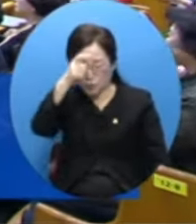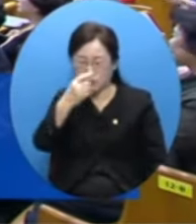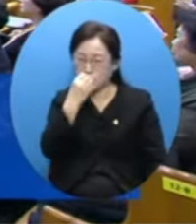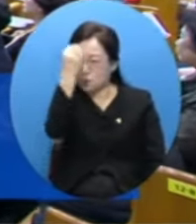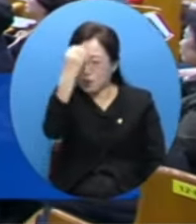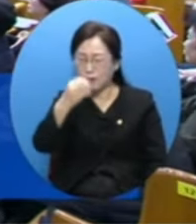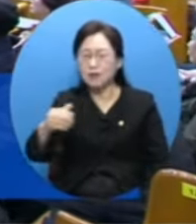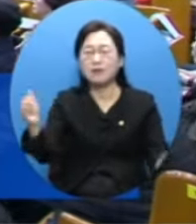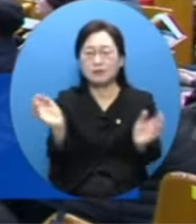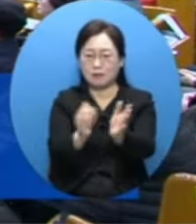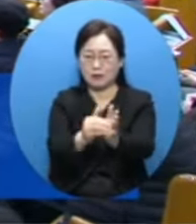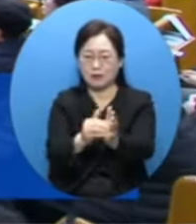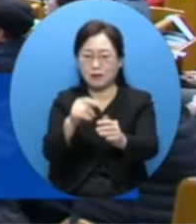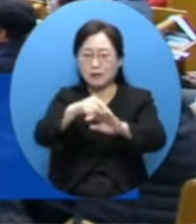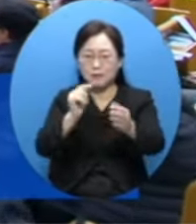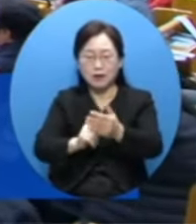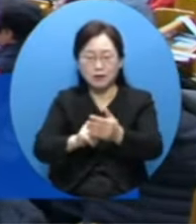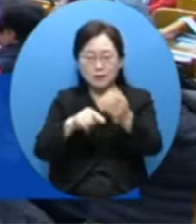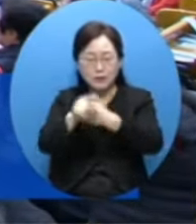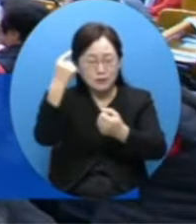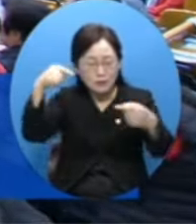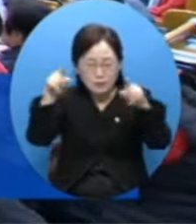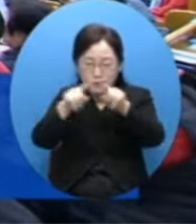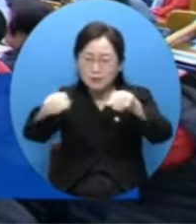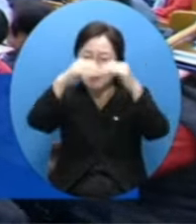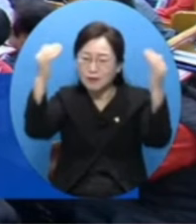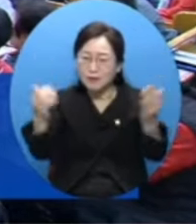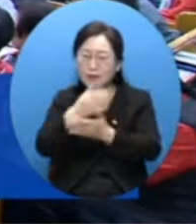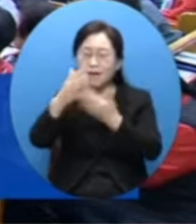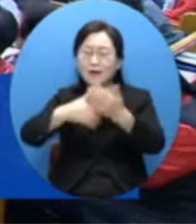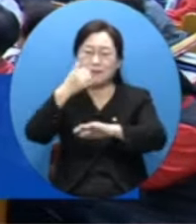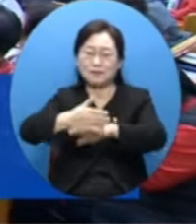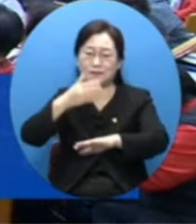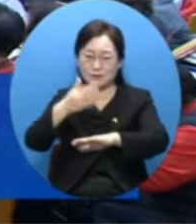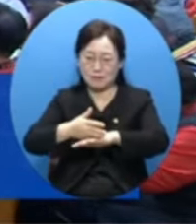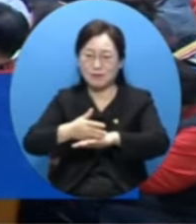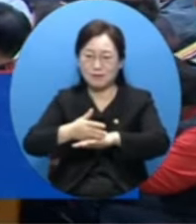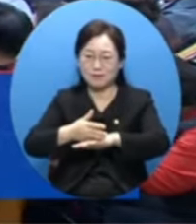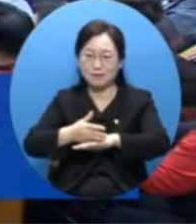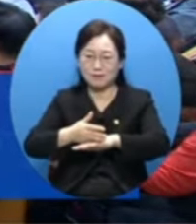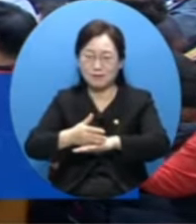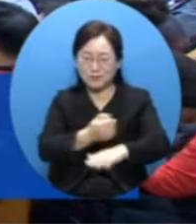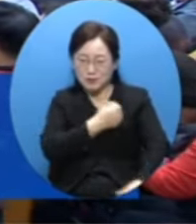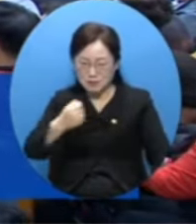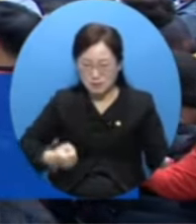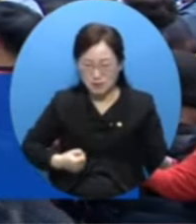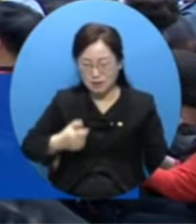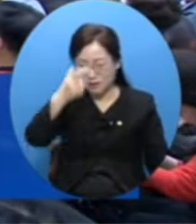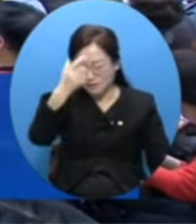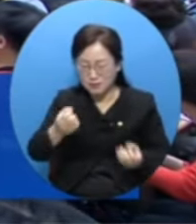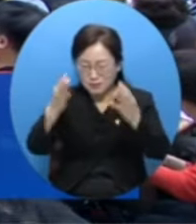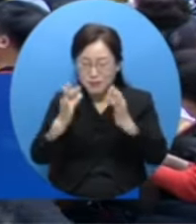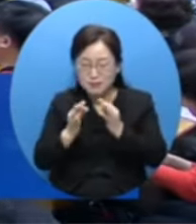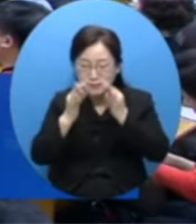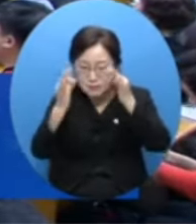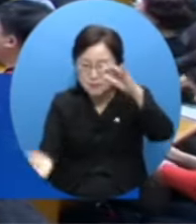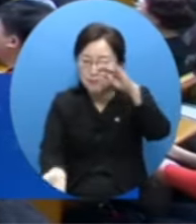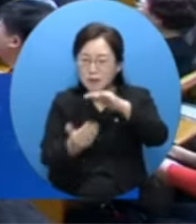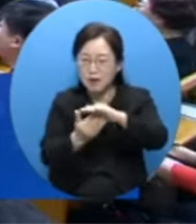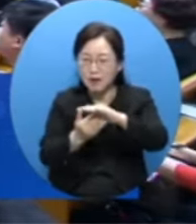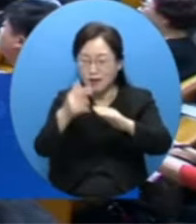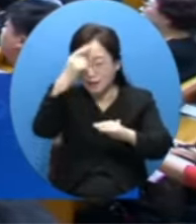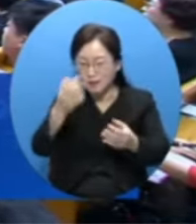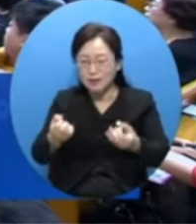마음의 뜻과 정성을 다하여 하나님께 감사드리는 희생의 제사, 최선의 제사가 진정한 감사의